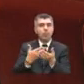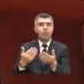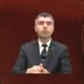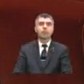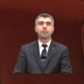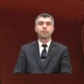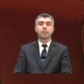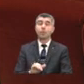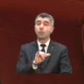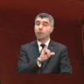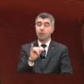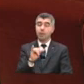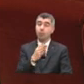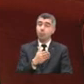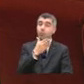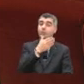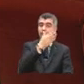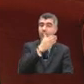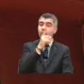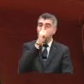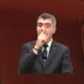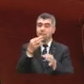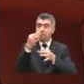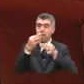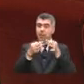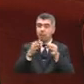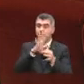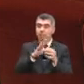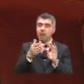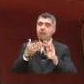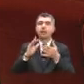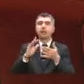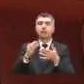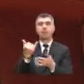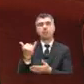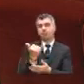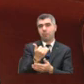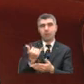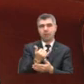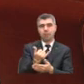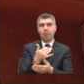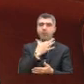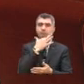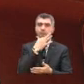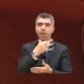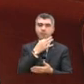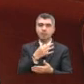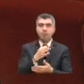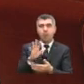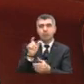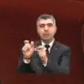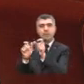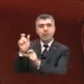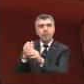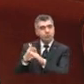راه ما يمكن، راه المستقبل ديال القضاء والعداله في المغرب هي الرقمنه. الرقمنه غادي تسهل دخول المواطنين الى